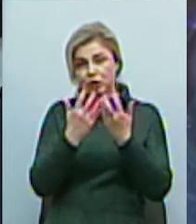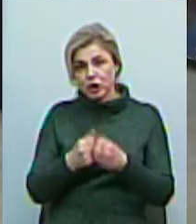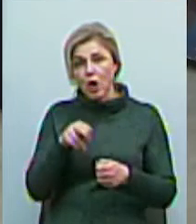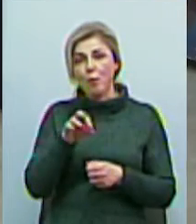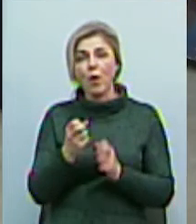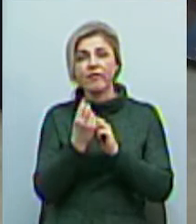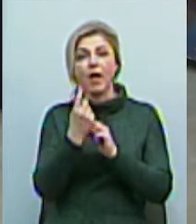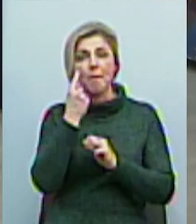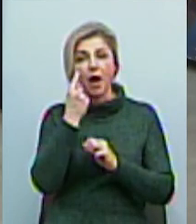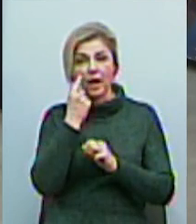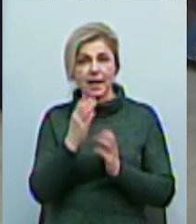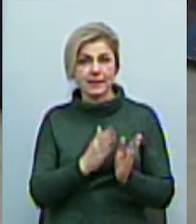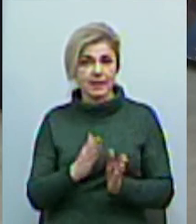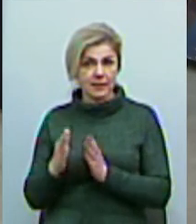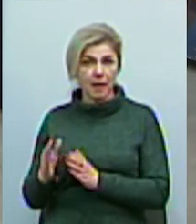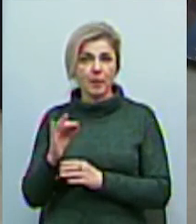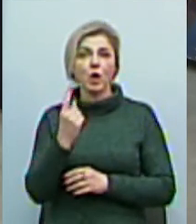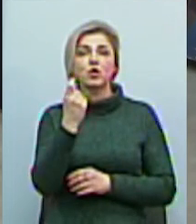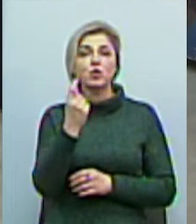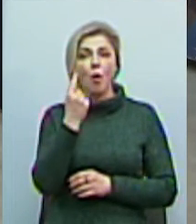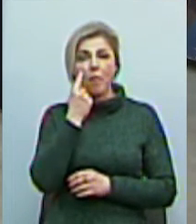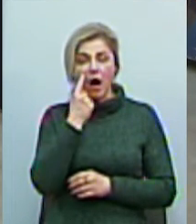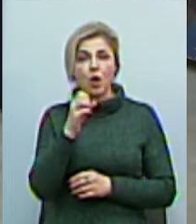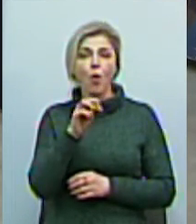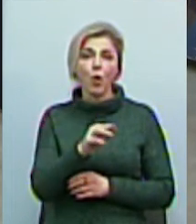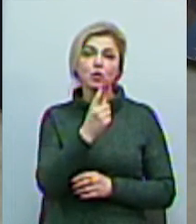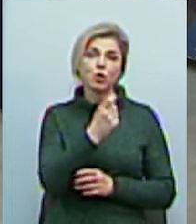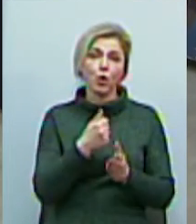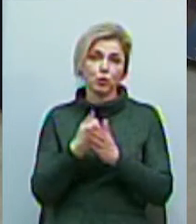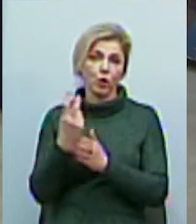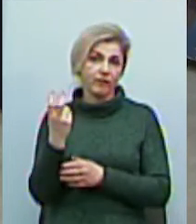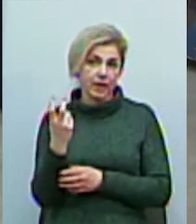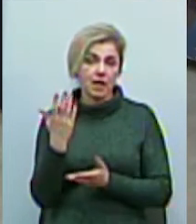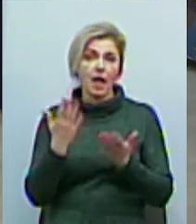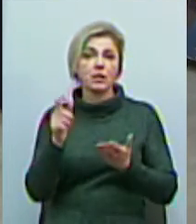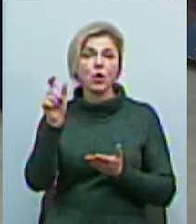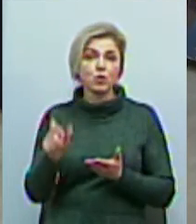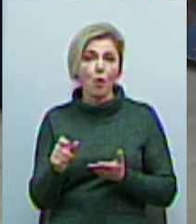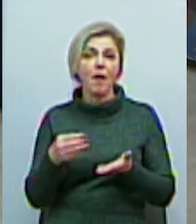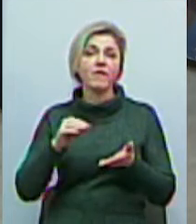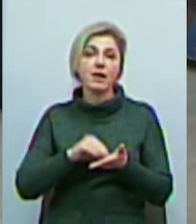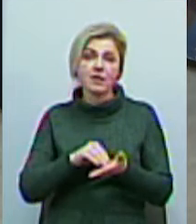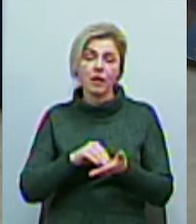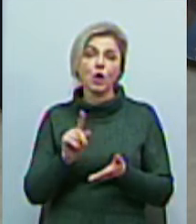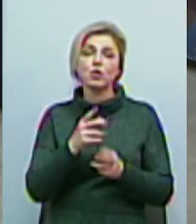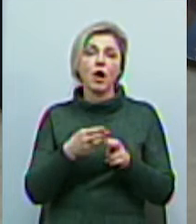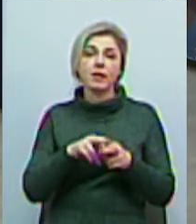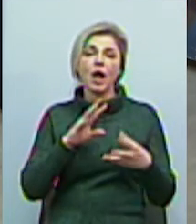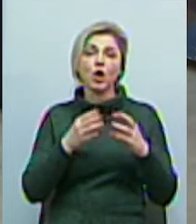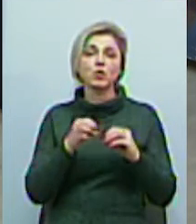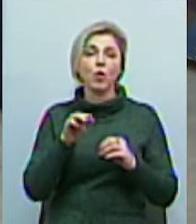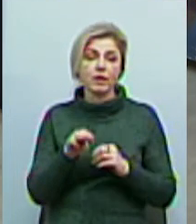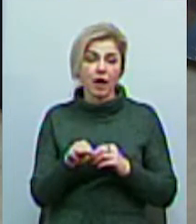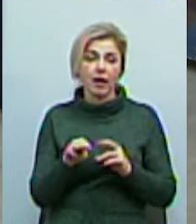системі. І за 100-бальною системою від 100 до 200. Якщо особа вказала, що цей результат їй не